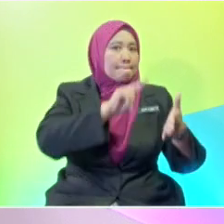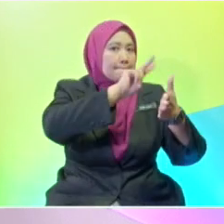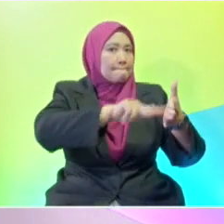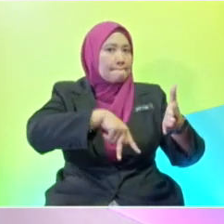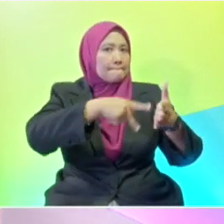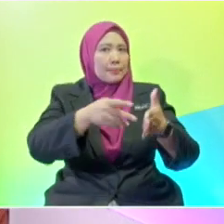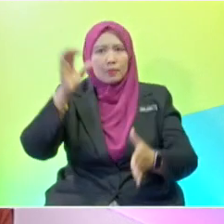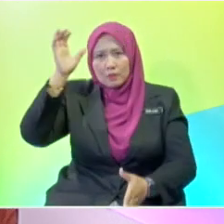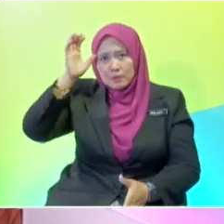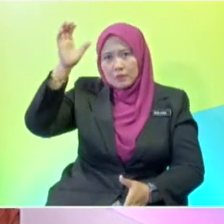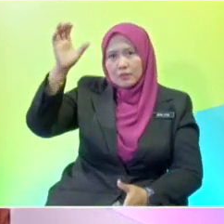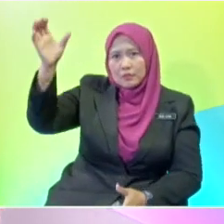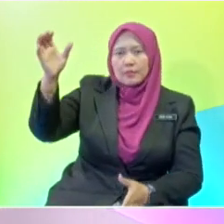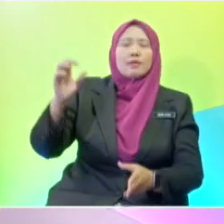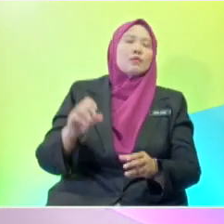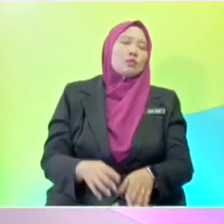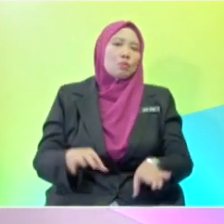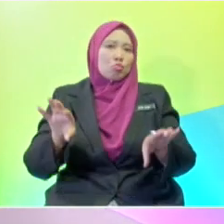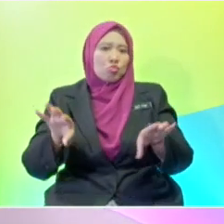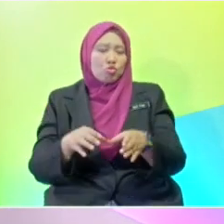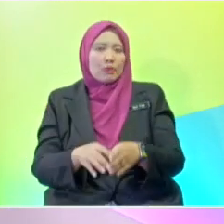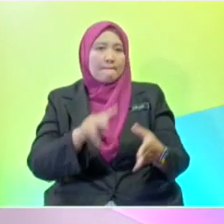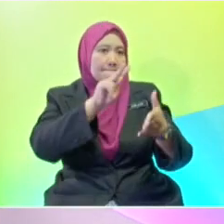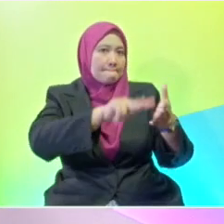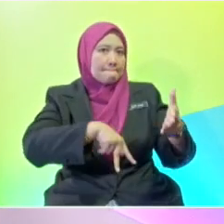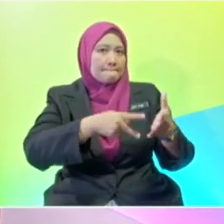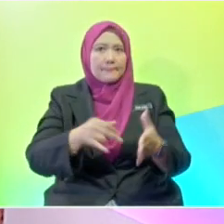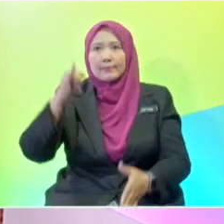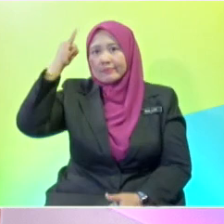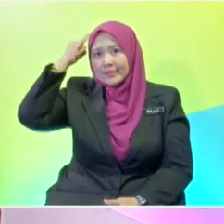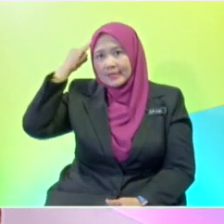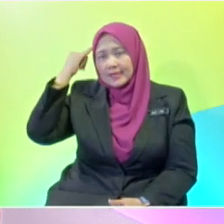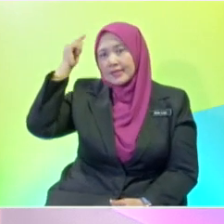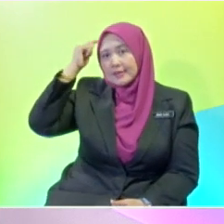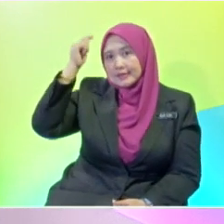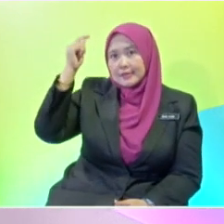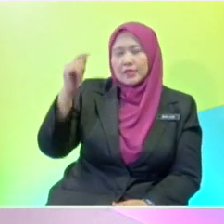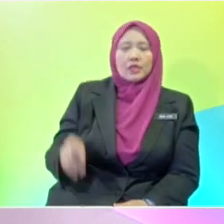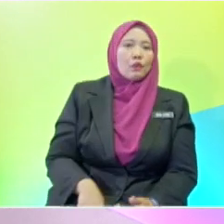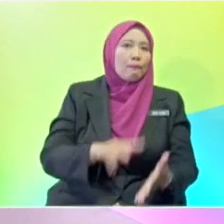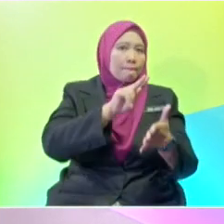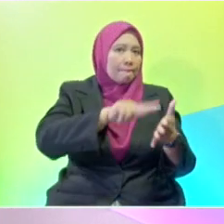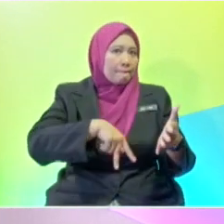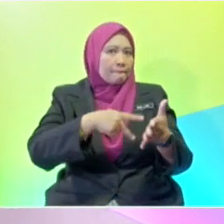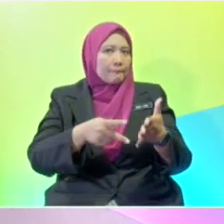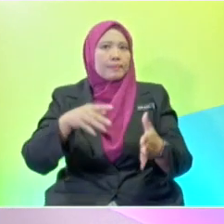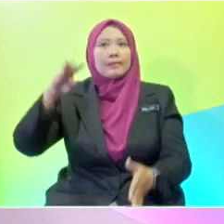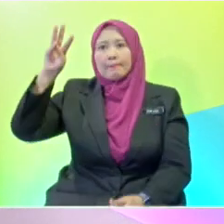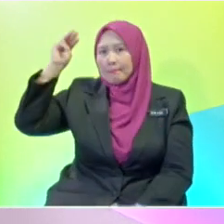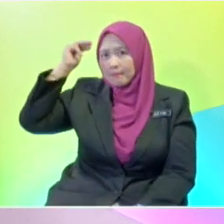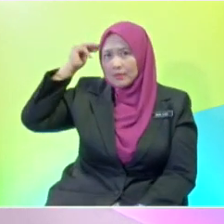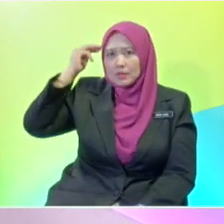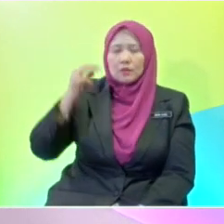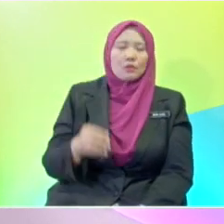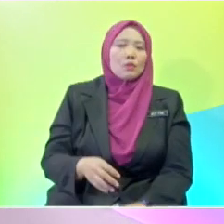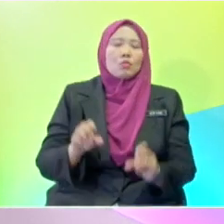penggunaan petaiting ya mungkin juga boleh membuat peta Minda Oke jadi di sini kita boleh menggalakkan murid